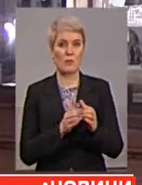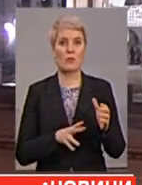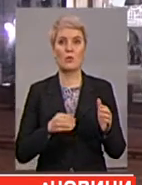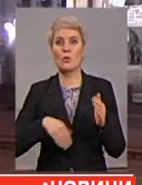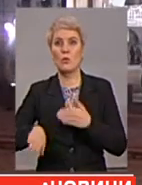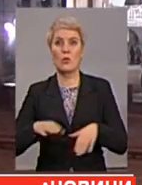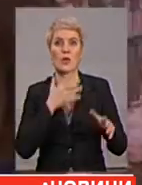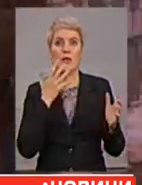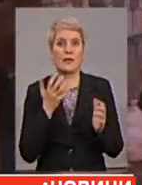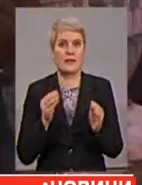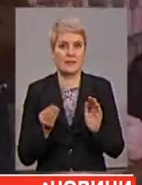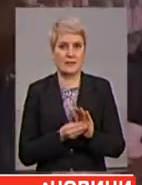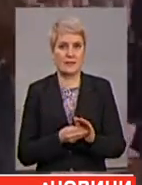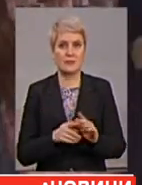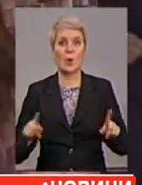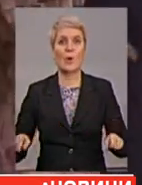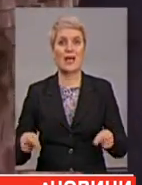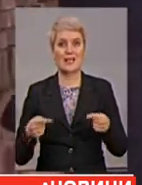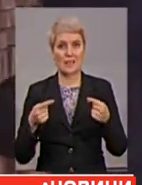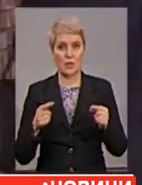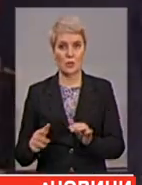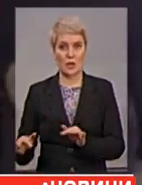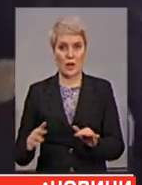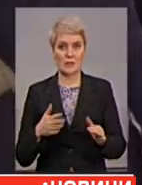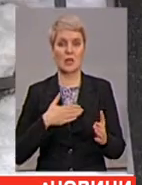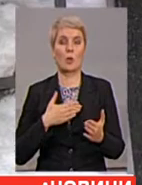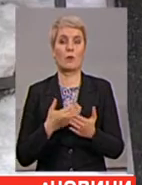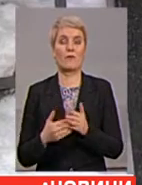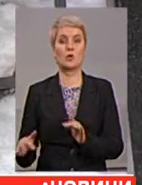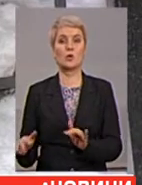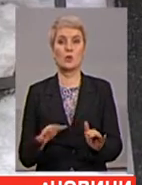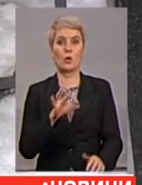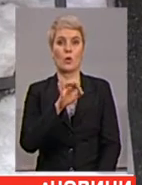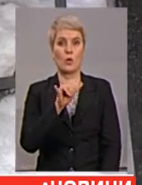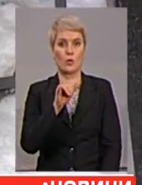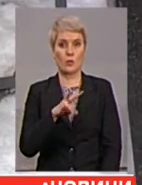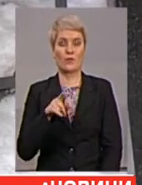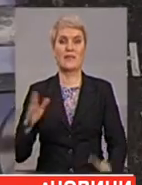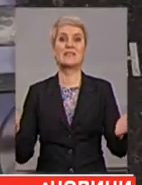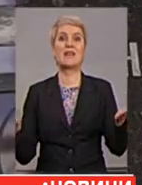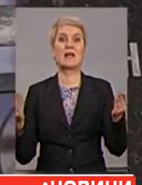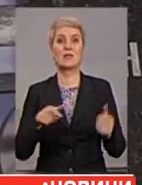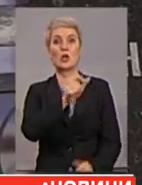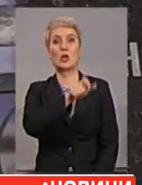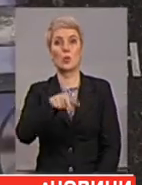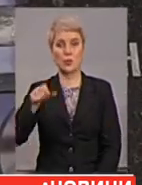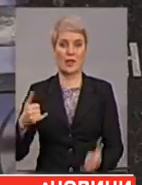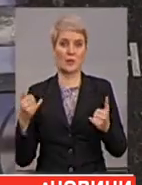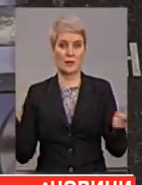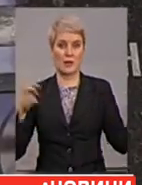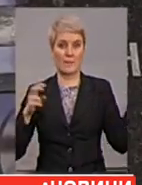грітися. Організатором акції виступають добровольчі рух ОУН. Саме вони закликали людей сьогодні прийти